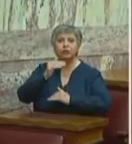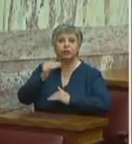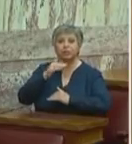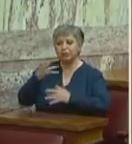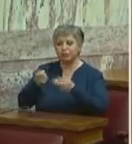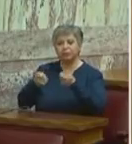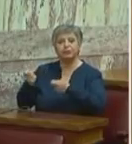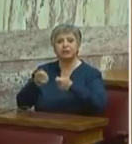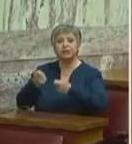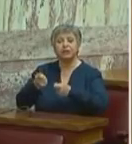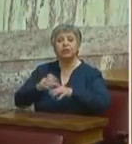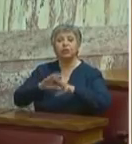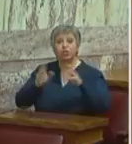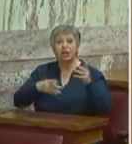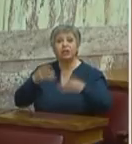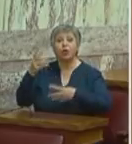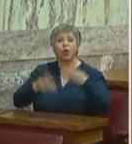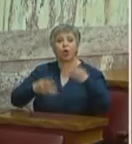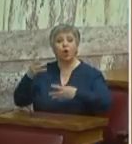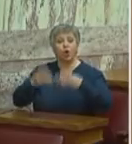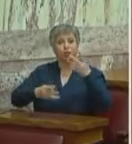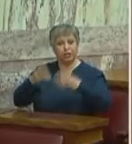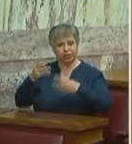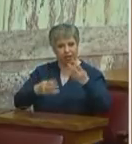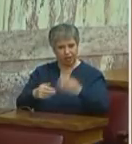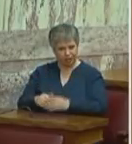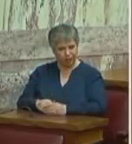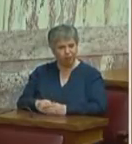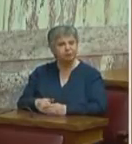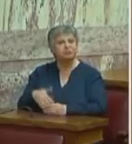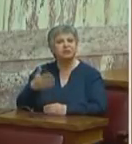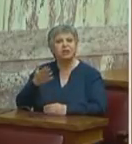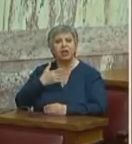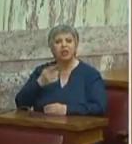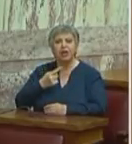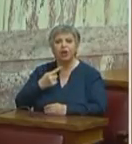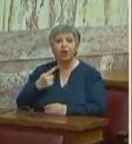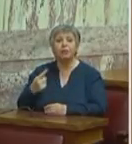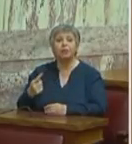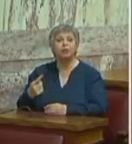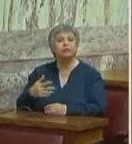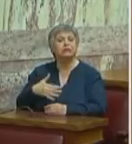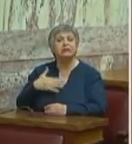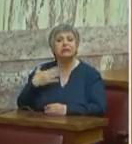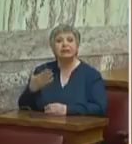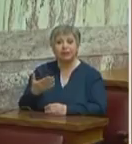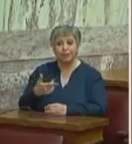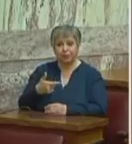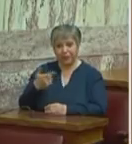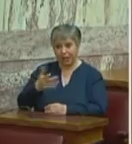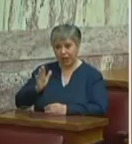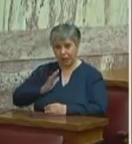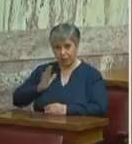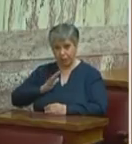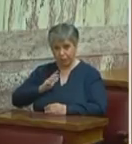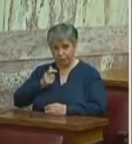έχουν όλοι οι πολίτες στους οποίους χρωστάει το δημόσιο αυτή την προνομιακή σχέση με τον